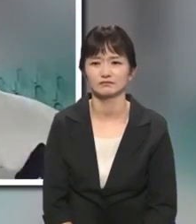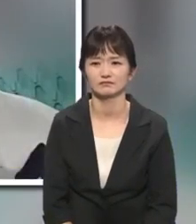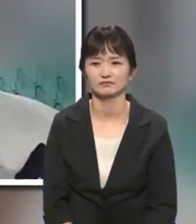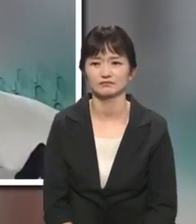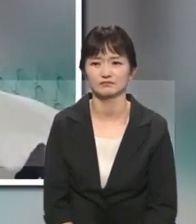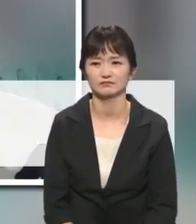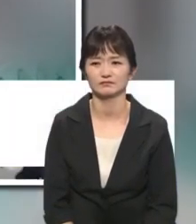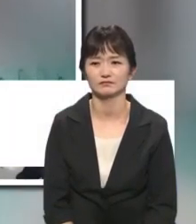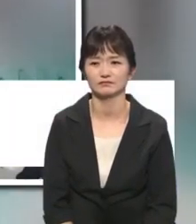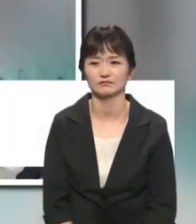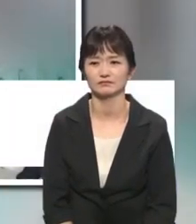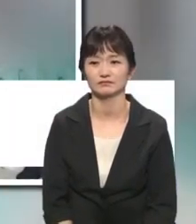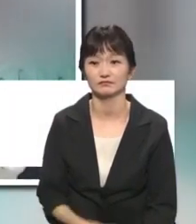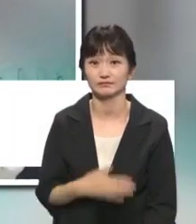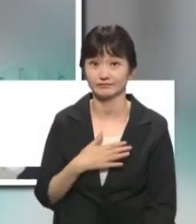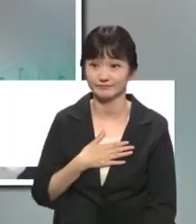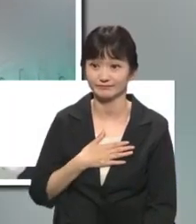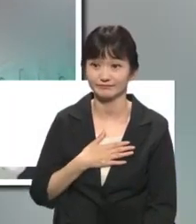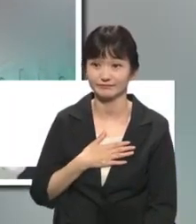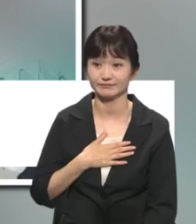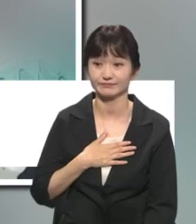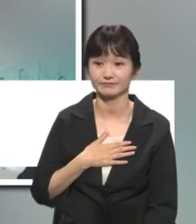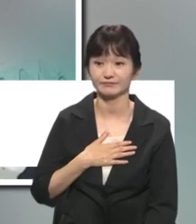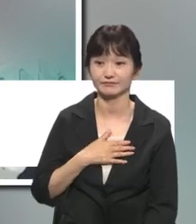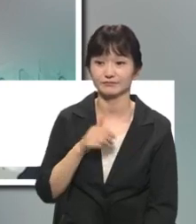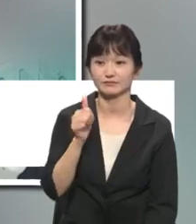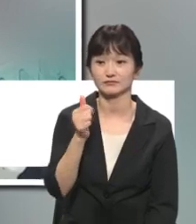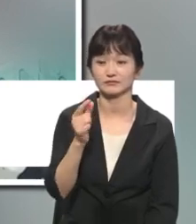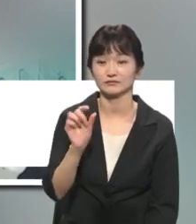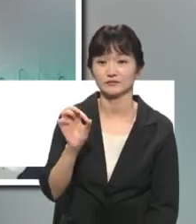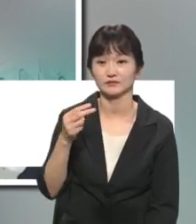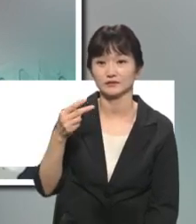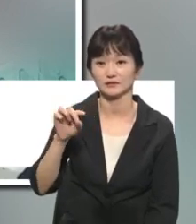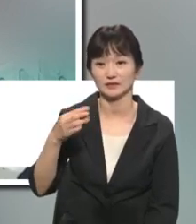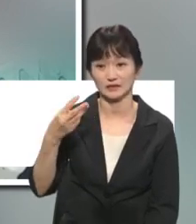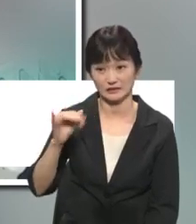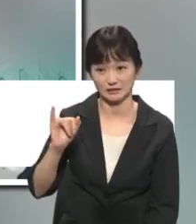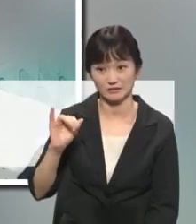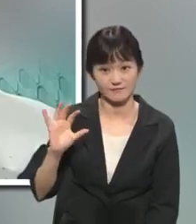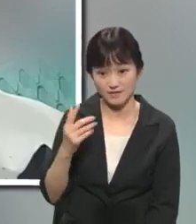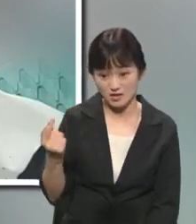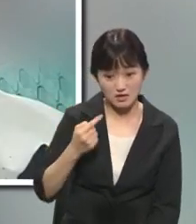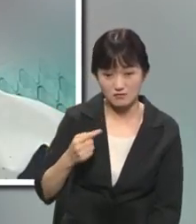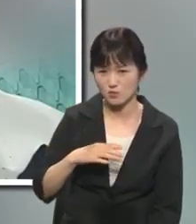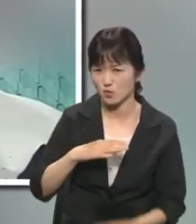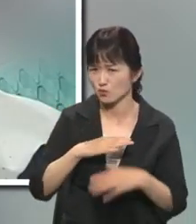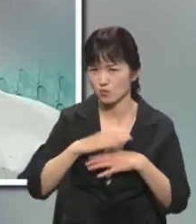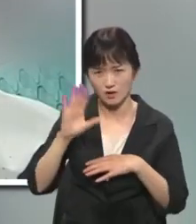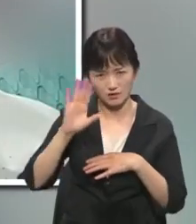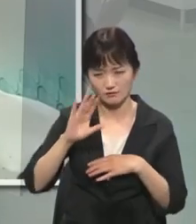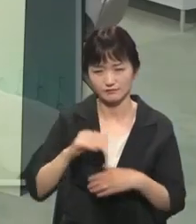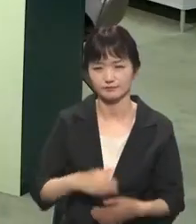접니다. 저 황대리입니다. 또 태풍 따위 무서워하는 사람이 아니기 때문에.